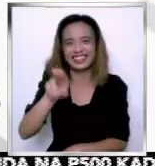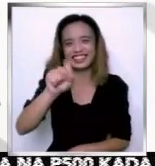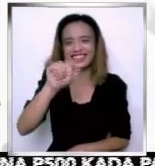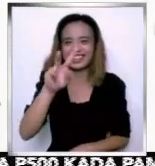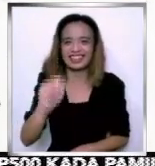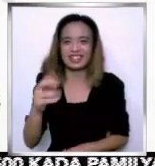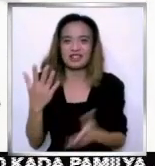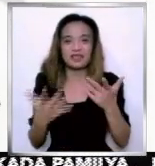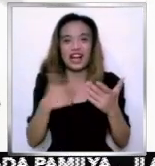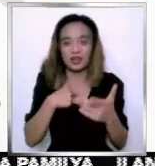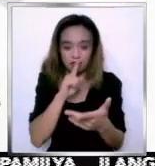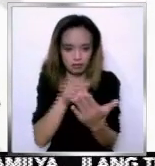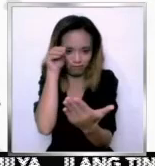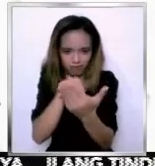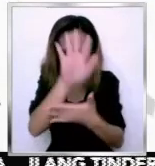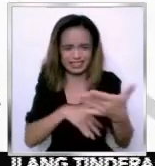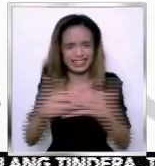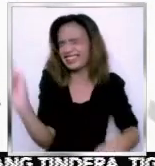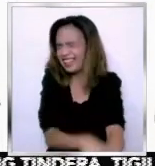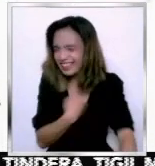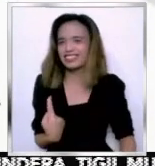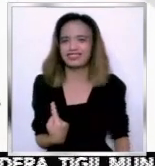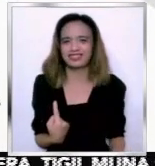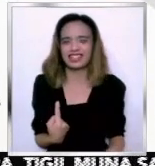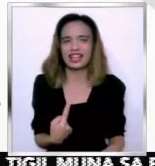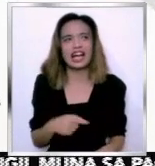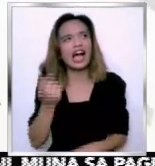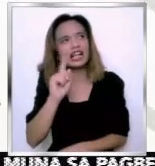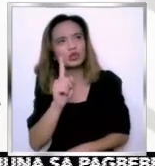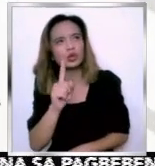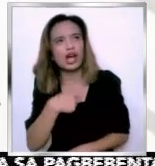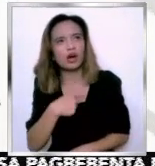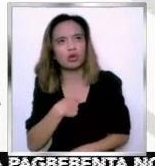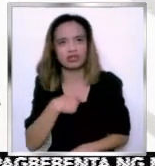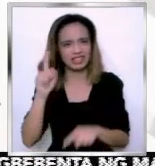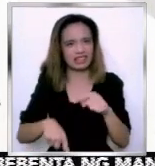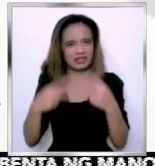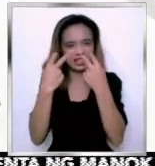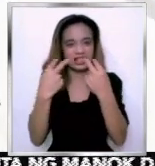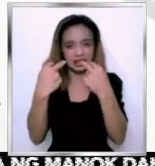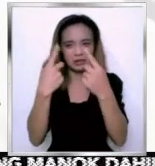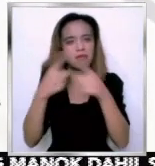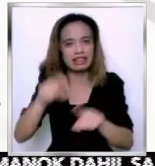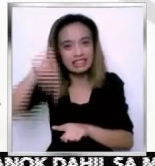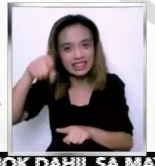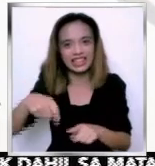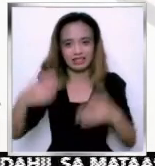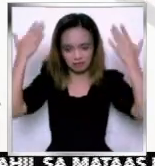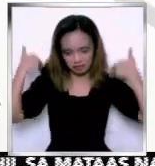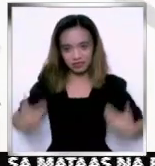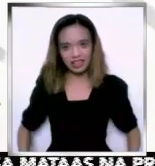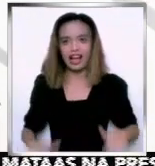Ipapablock-off ko lang po talaga. At tagal na po nito. Hindi naman ako makikita dito. Pero syempre, kailangan pa rin po umu-OTD. Paano ako